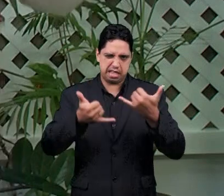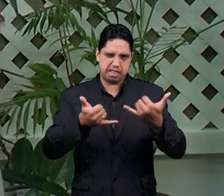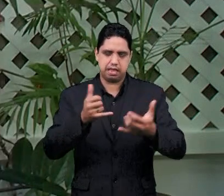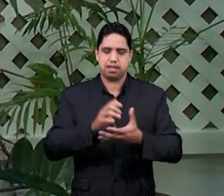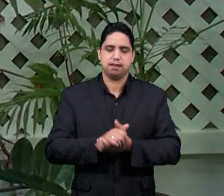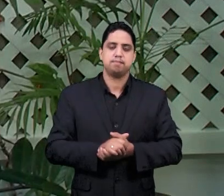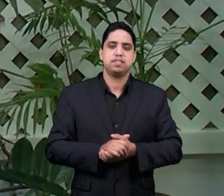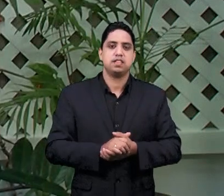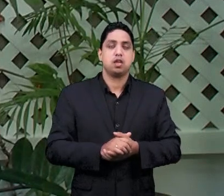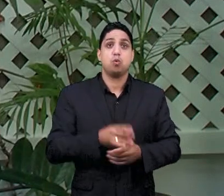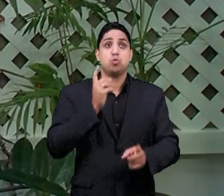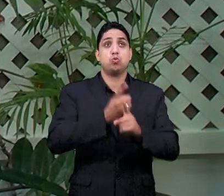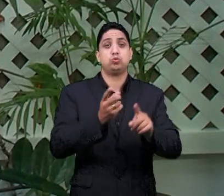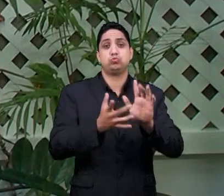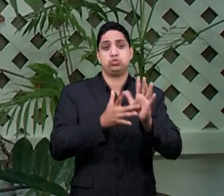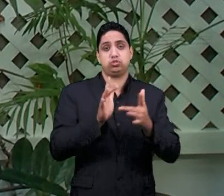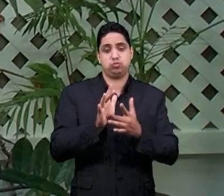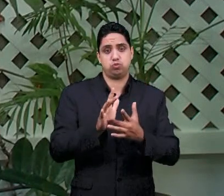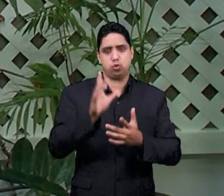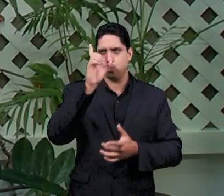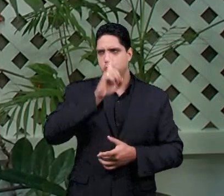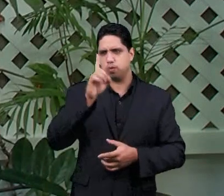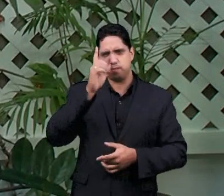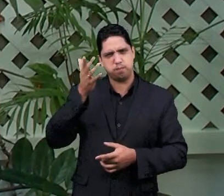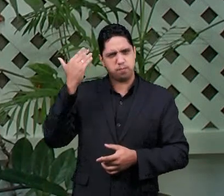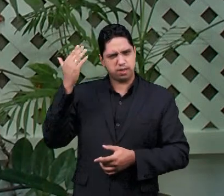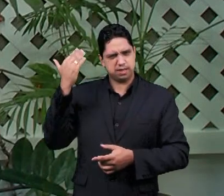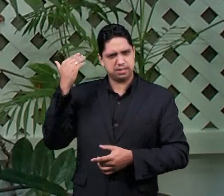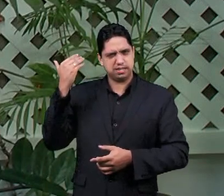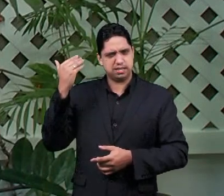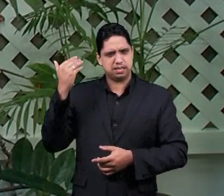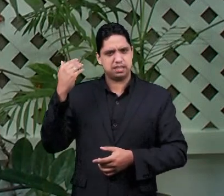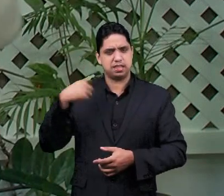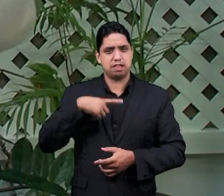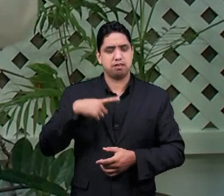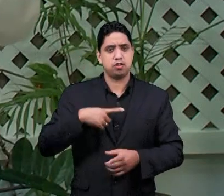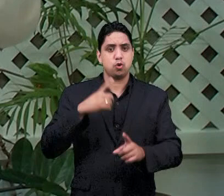a eu plusieurs rencontres. Nous avons fait dimanche dernier